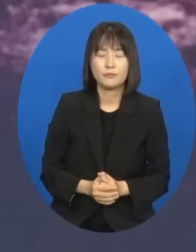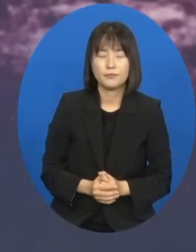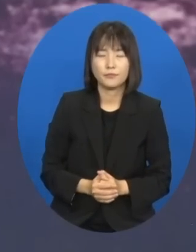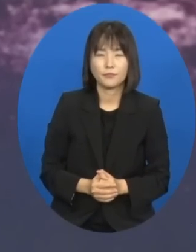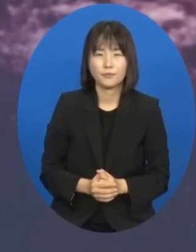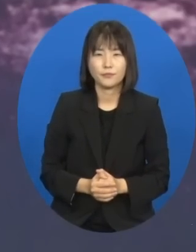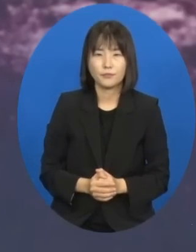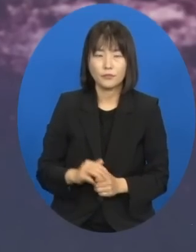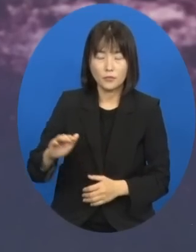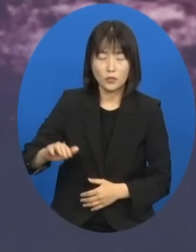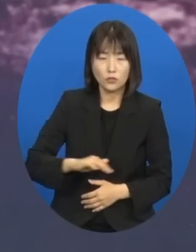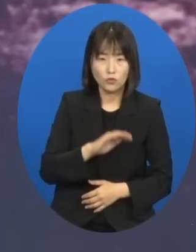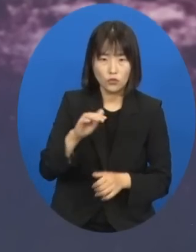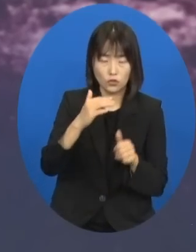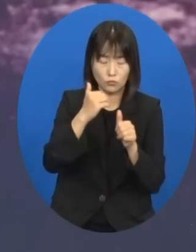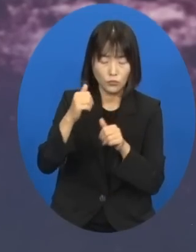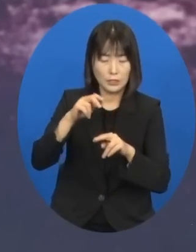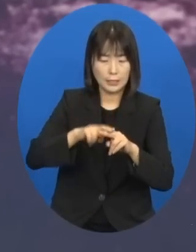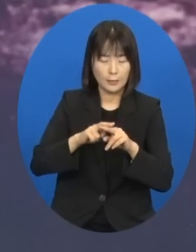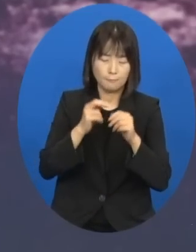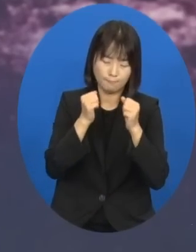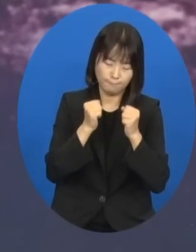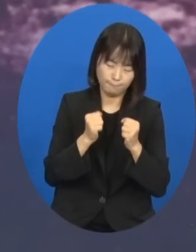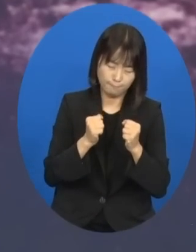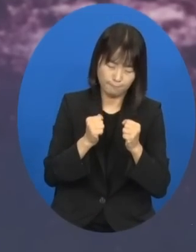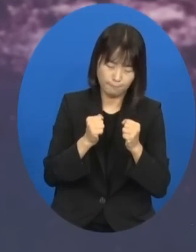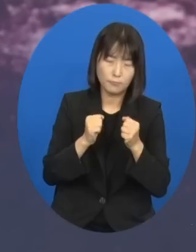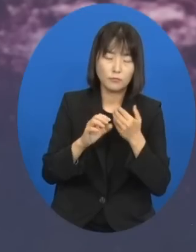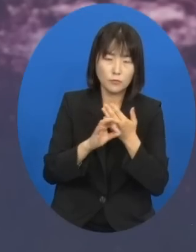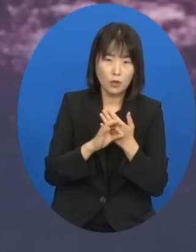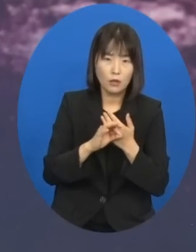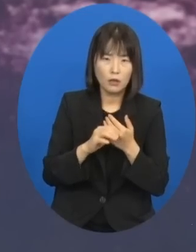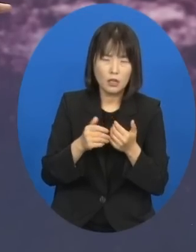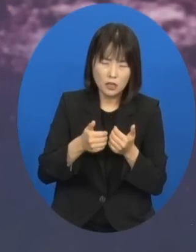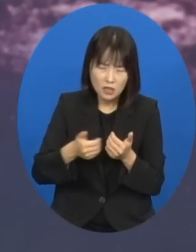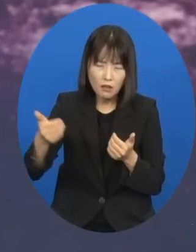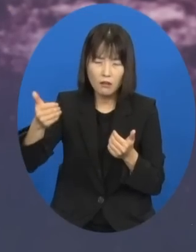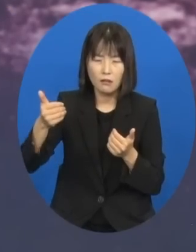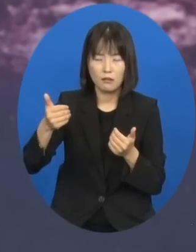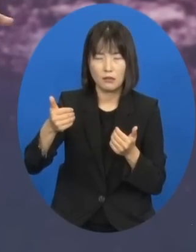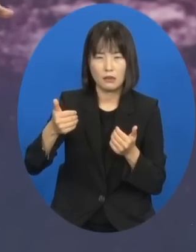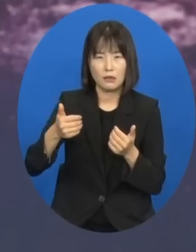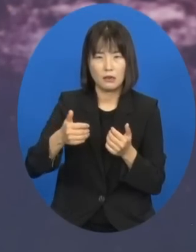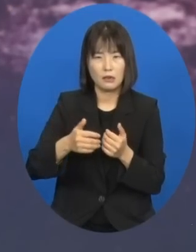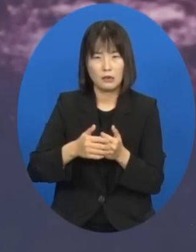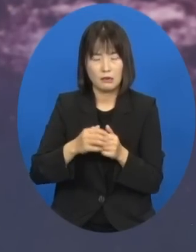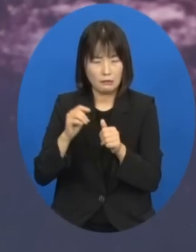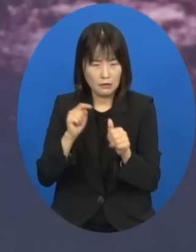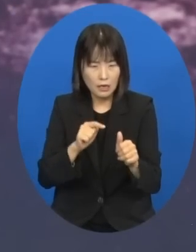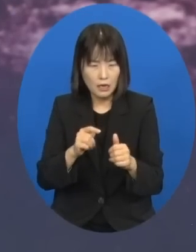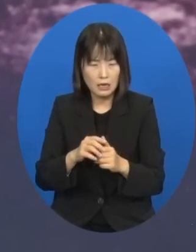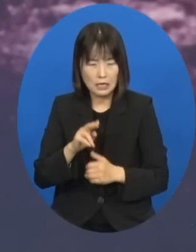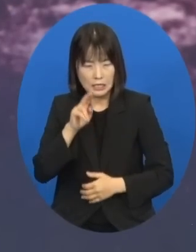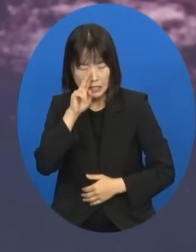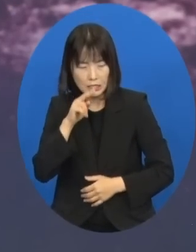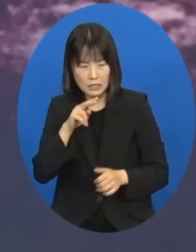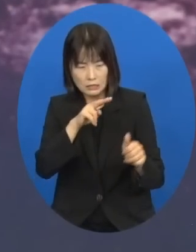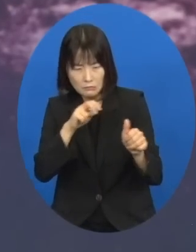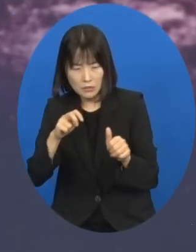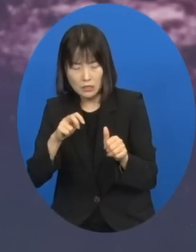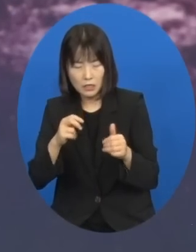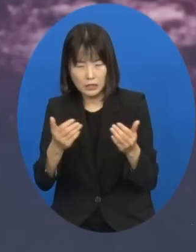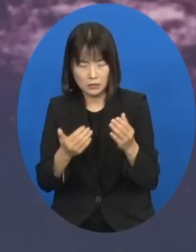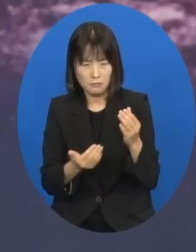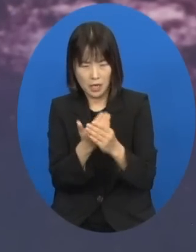우리의 부르신 자리에서 우리가 있으려고 하면 떠나라. 싫어하고 미워하고 막 시기 막 이런 일들이